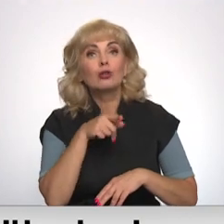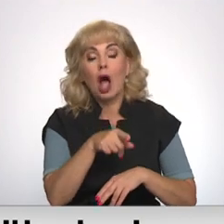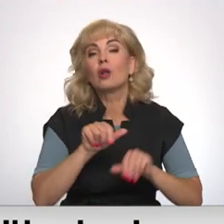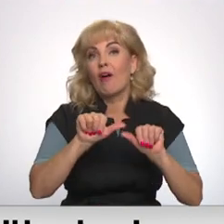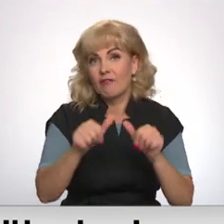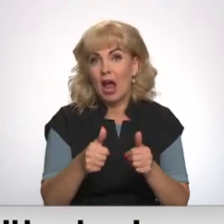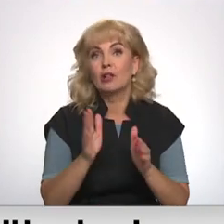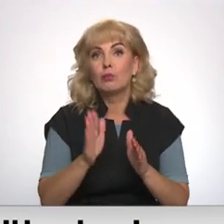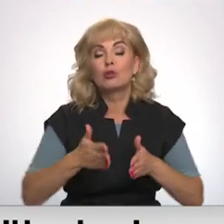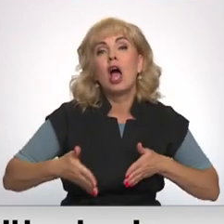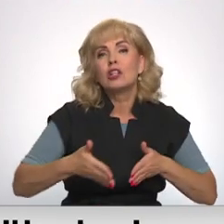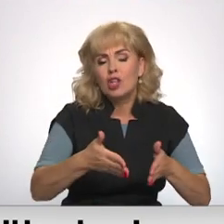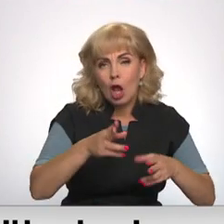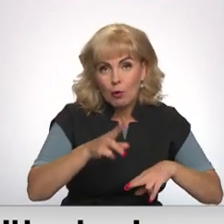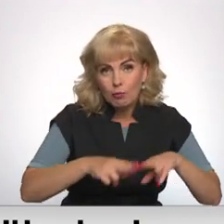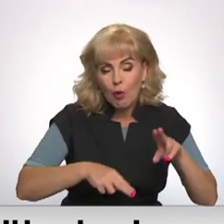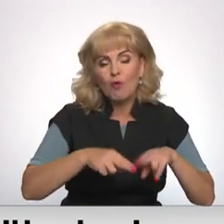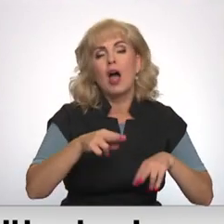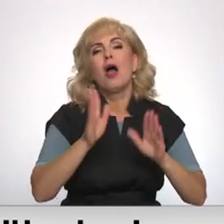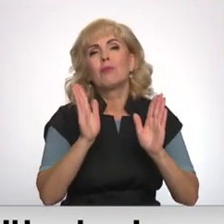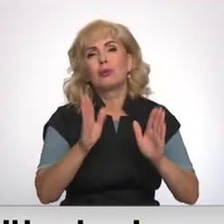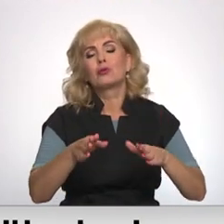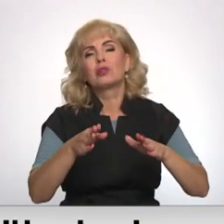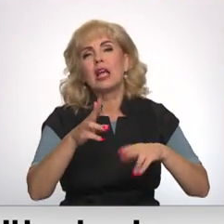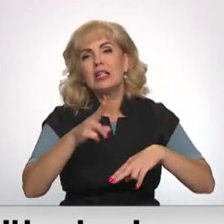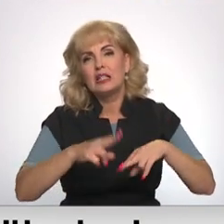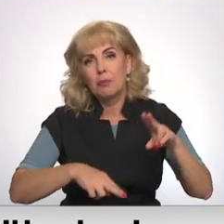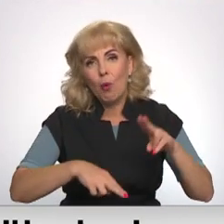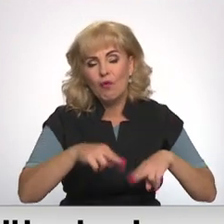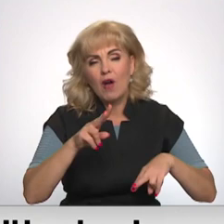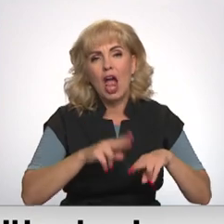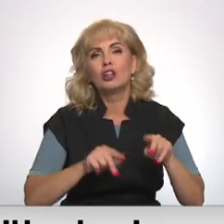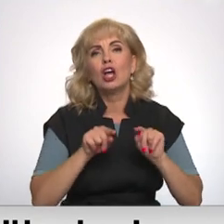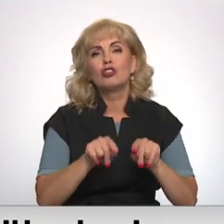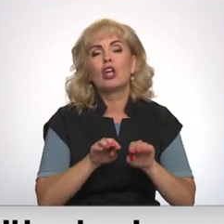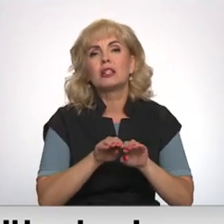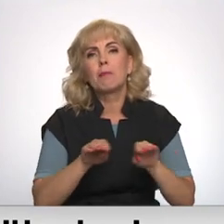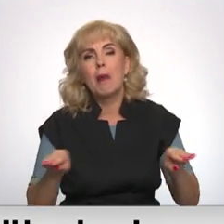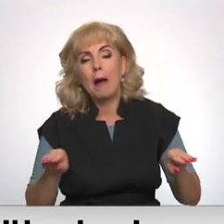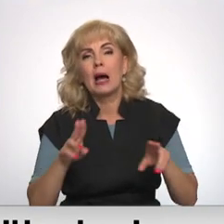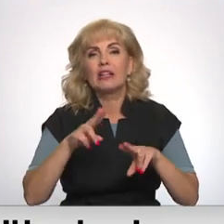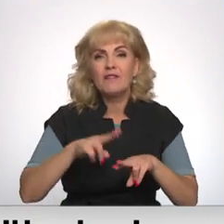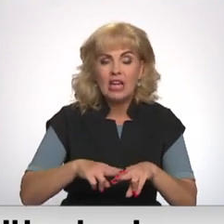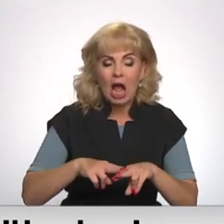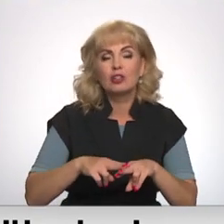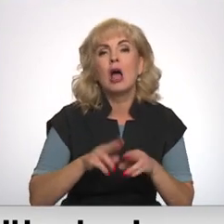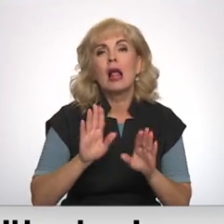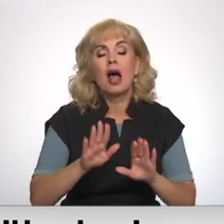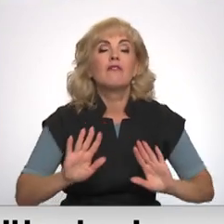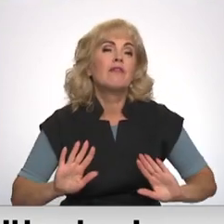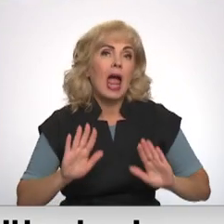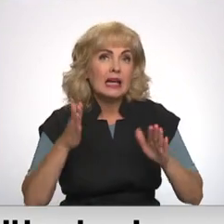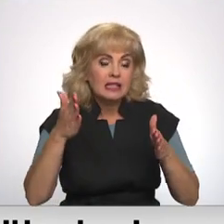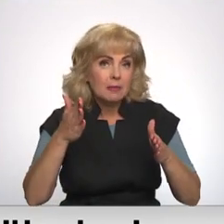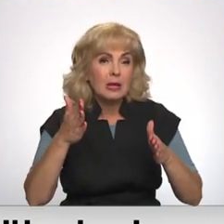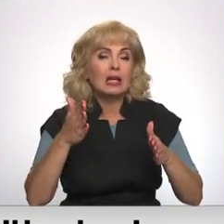jau būs arī ceļi jāizbūvē, būs jāizbūvē. Dažādas šīs pamati un vietas, lai varētu veiksmīgi šīs